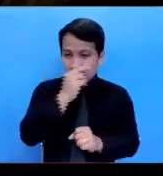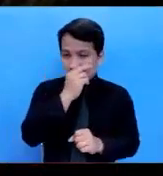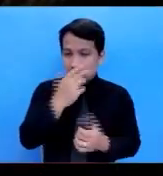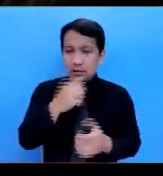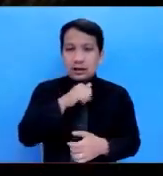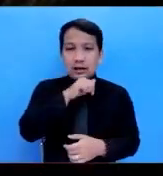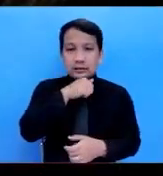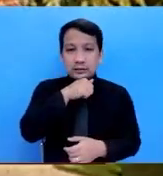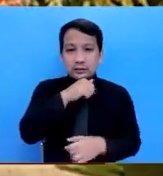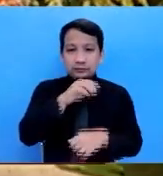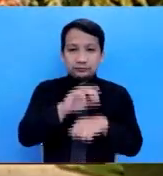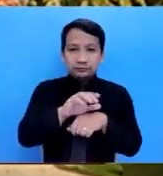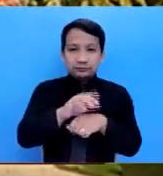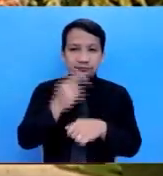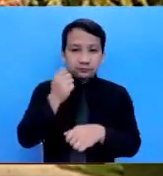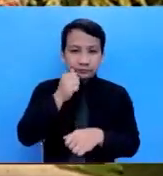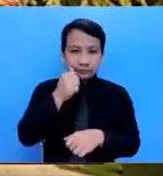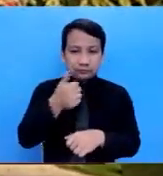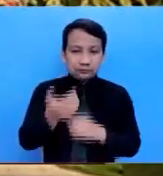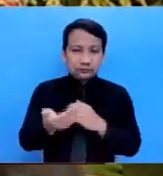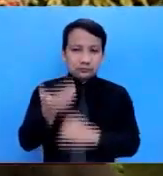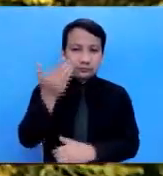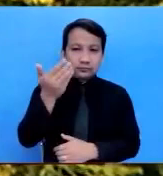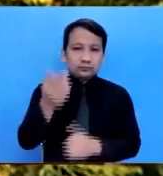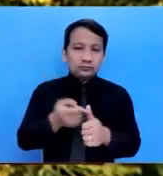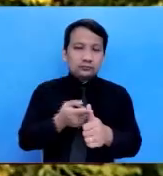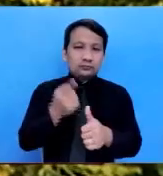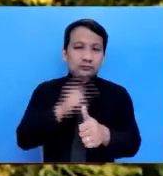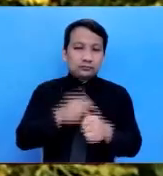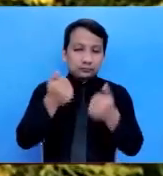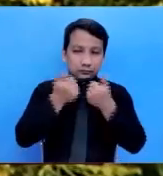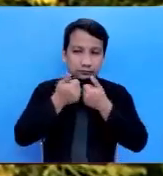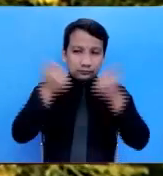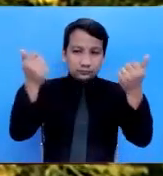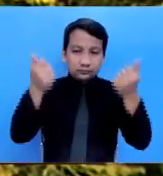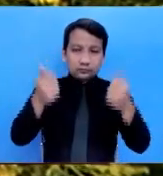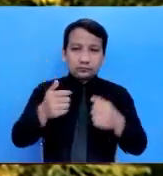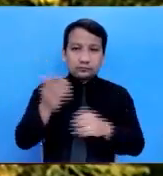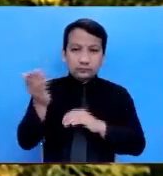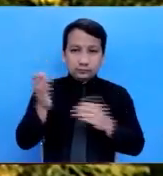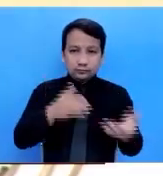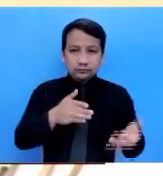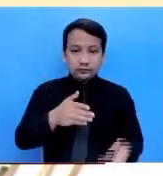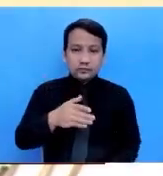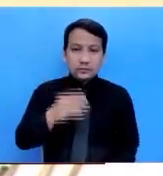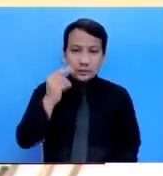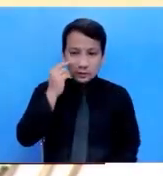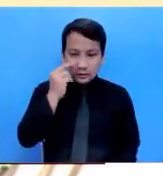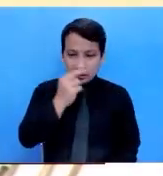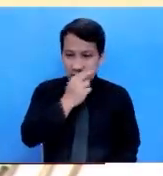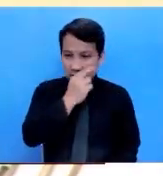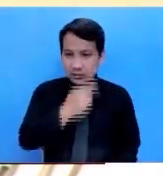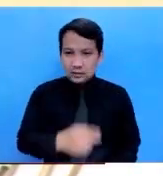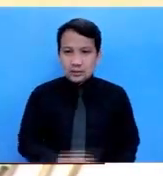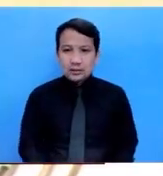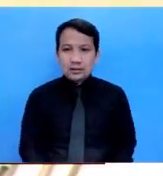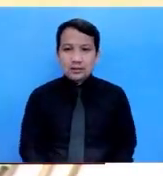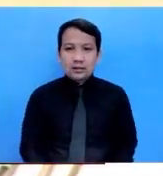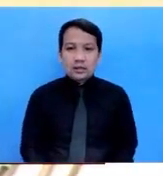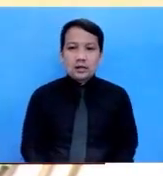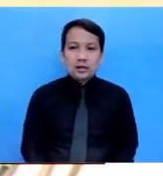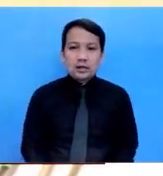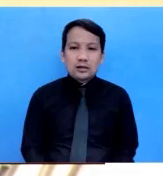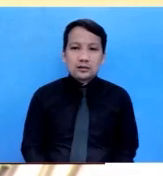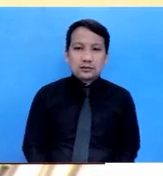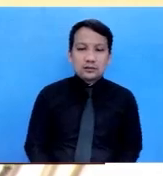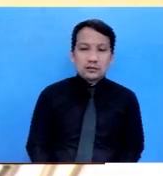University kaninang umaga. Pagunita ito sa unang anibersaryo ng pagkamatay ni Pinoy. Nagkataon na ngayon ay kapistahan ng banal